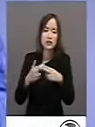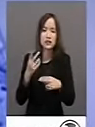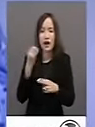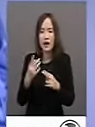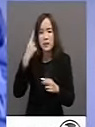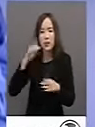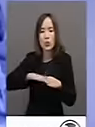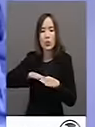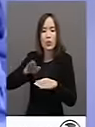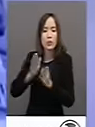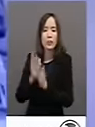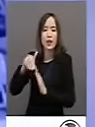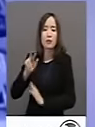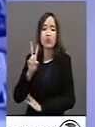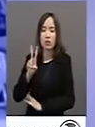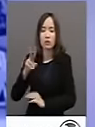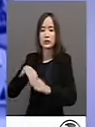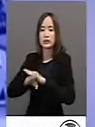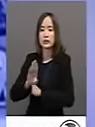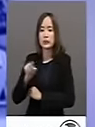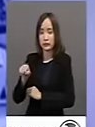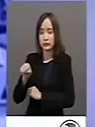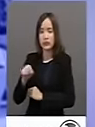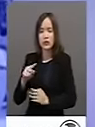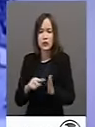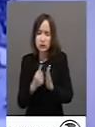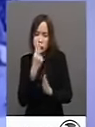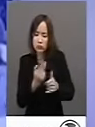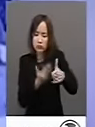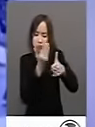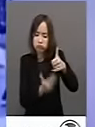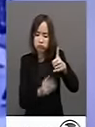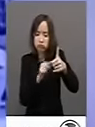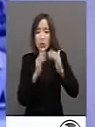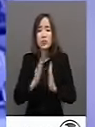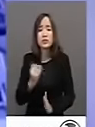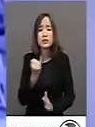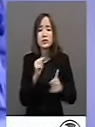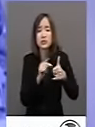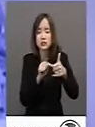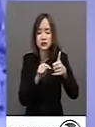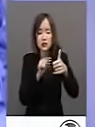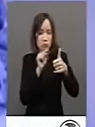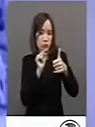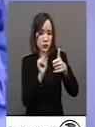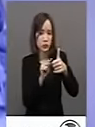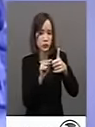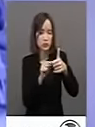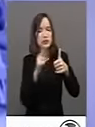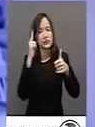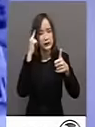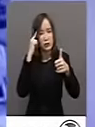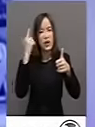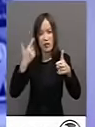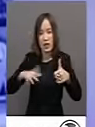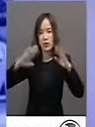างเส้นพระราม2ครับเบื้องต้นนะตำรวจเข้าไปตรวจสอบรูปพรรณของคนร้ายแล้วครับก็คาดว่าคนร้ายรายนี้น่าจะเค